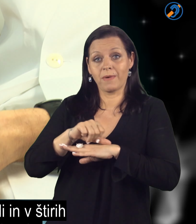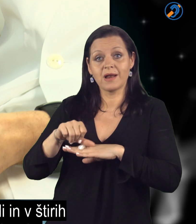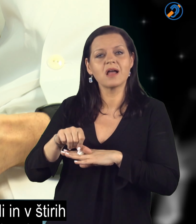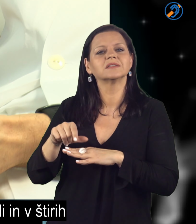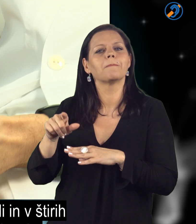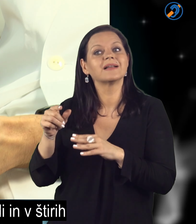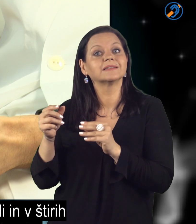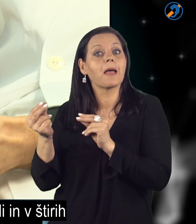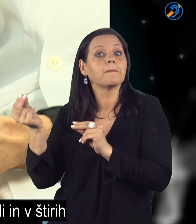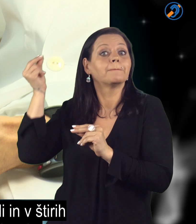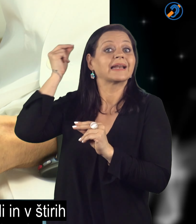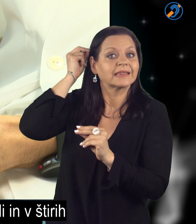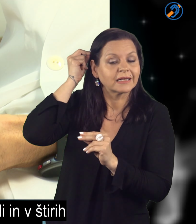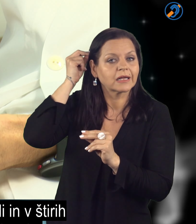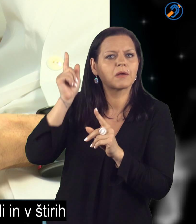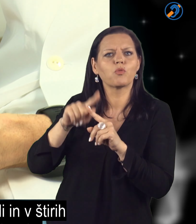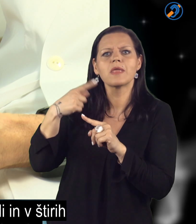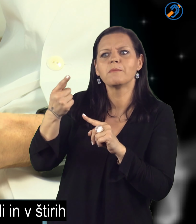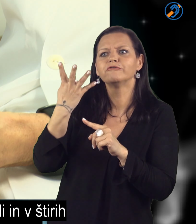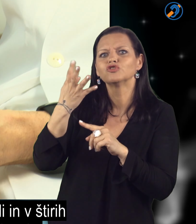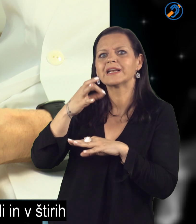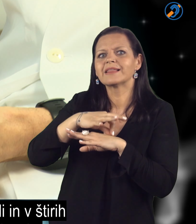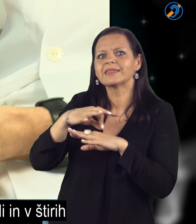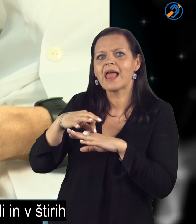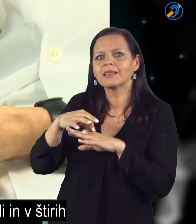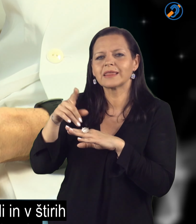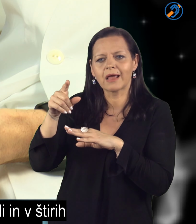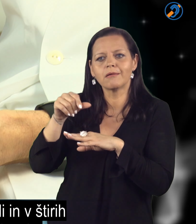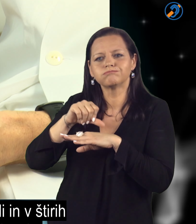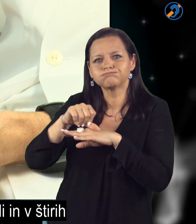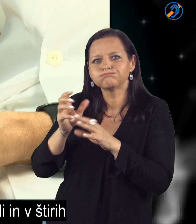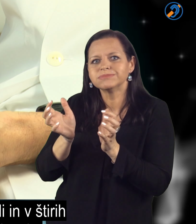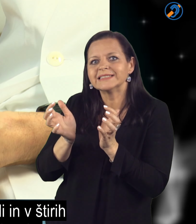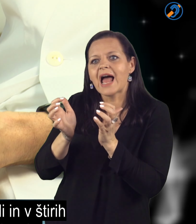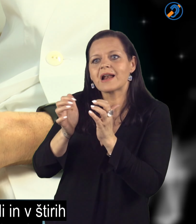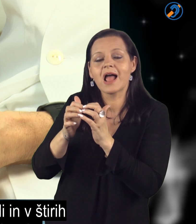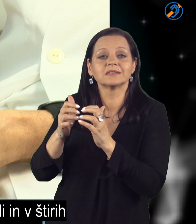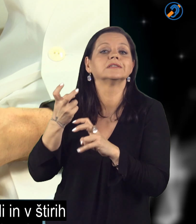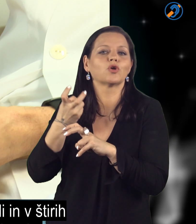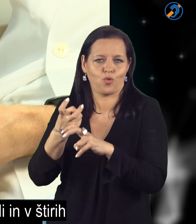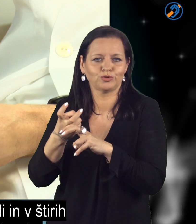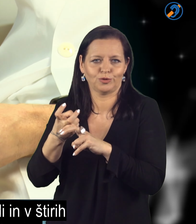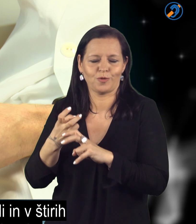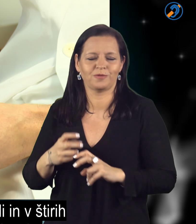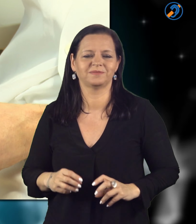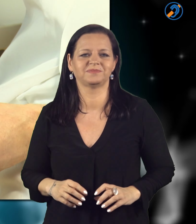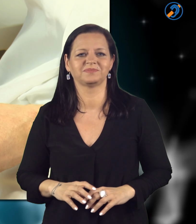Pri operaciji se pritrdi in v 4 tednih zaraste s kostjo.